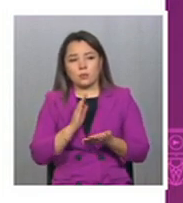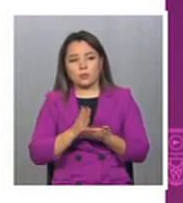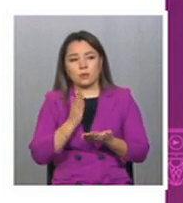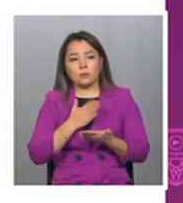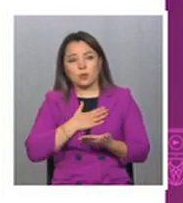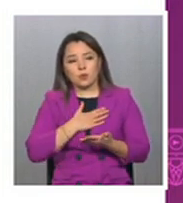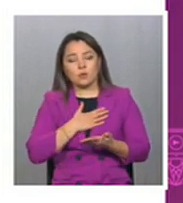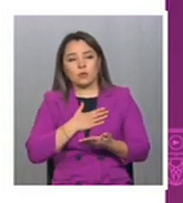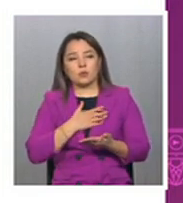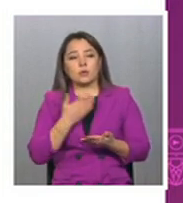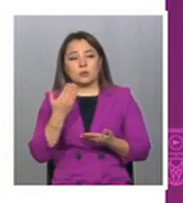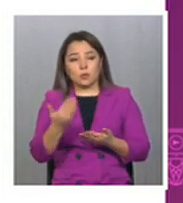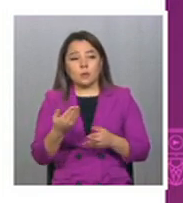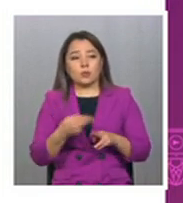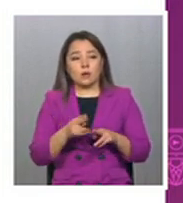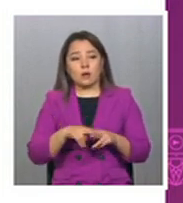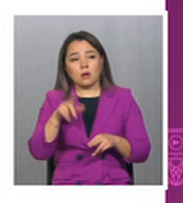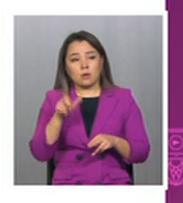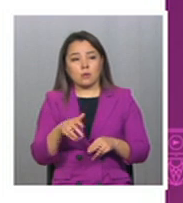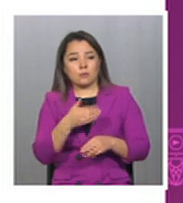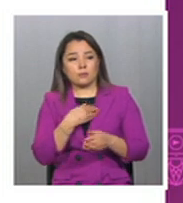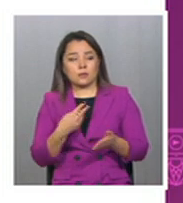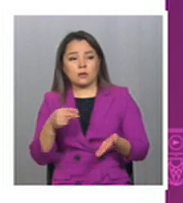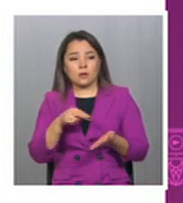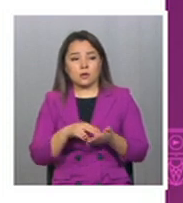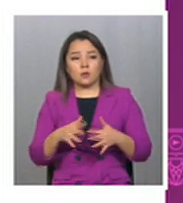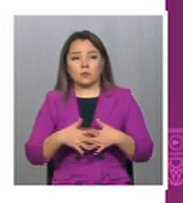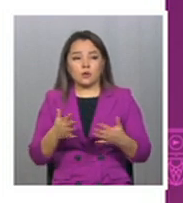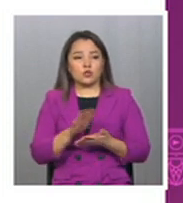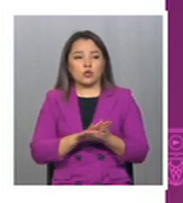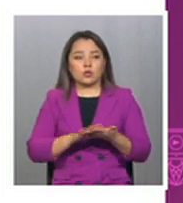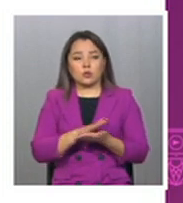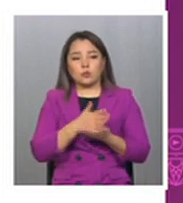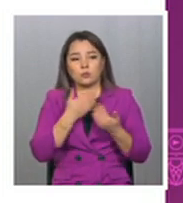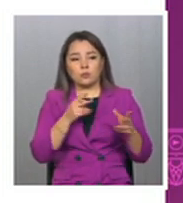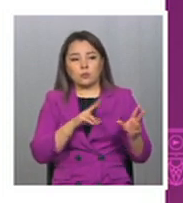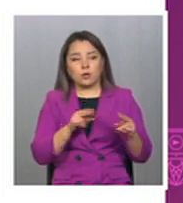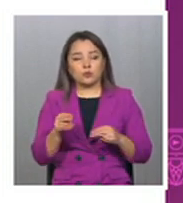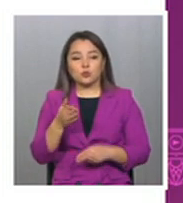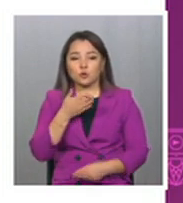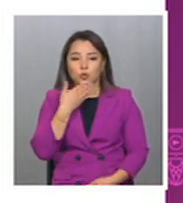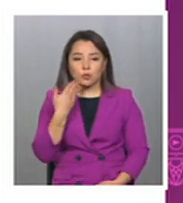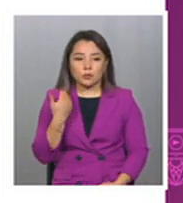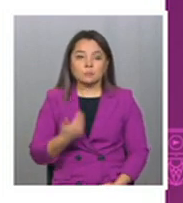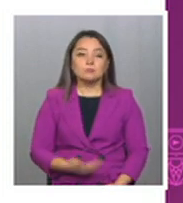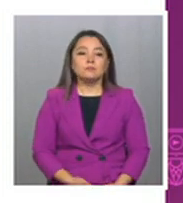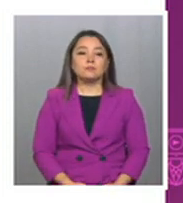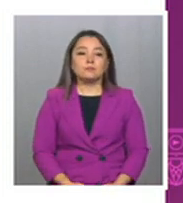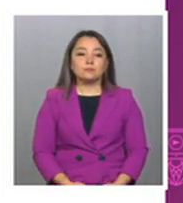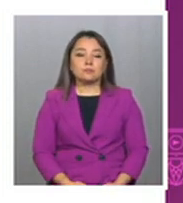үшін сенің адам болғаныңнан артық ешқандай бақыт жоқ.